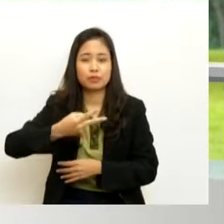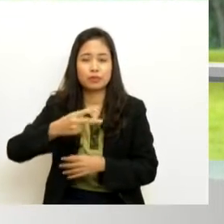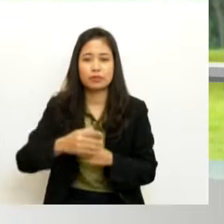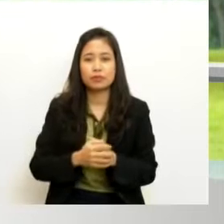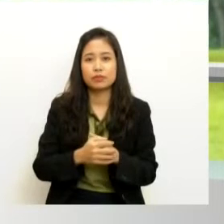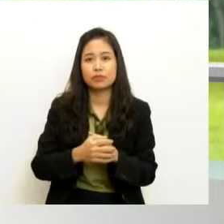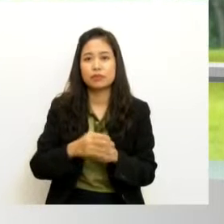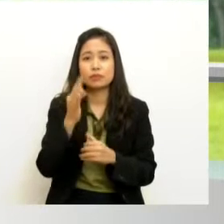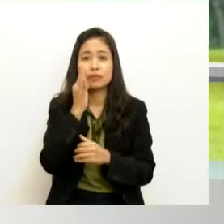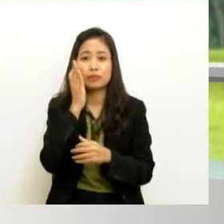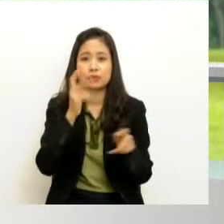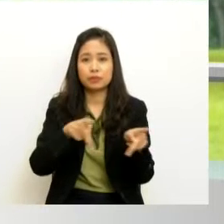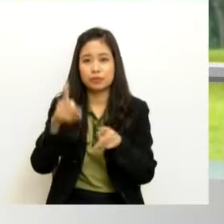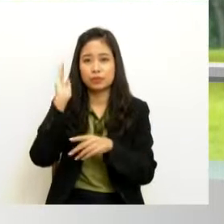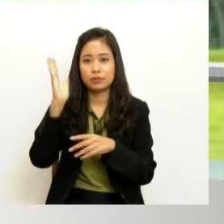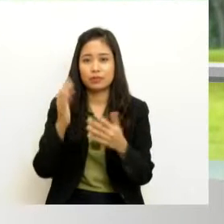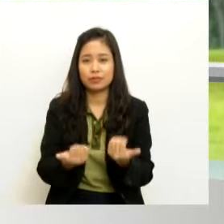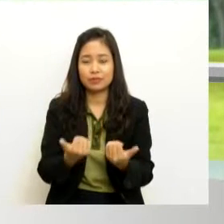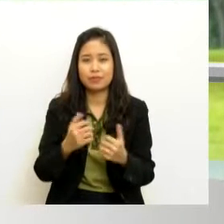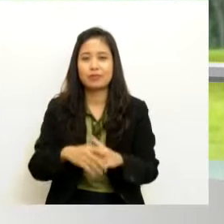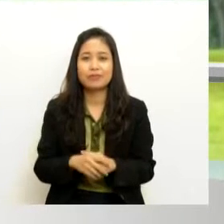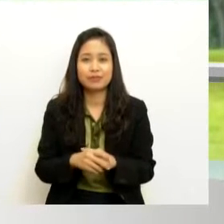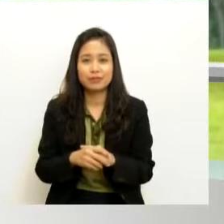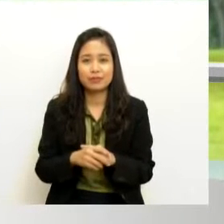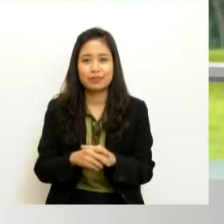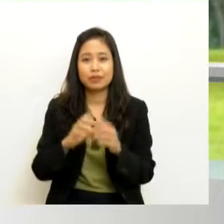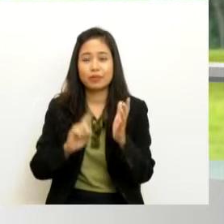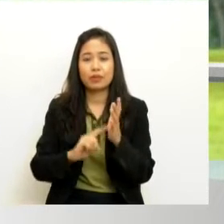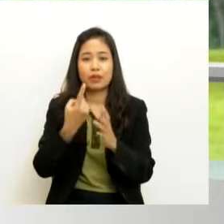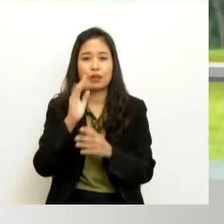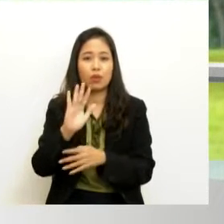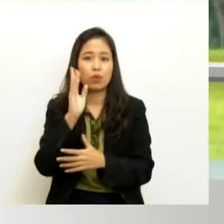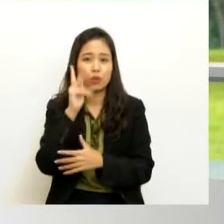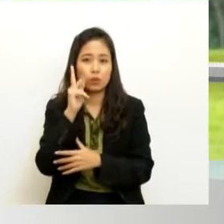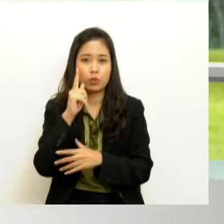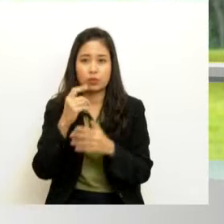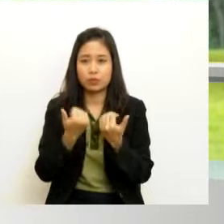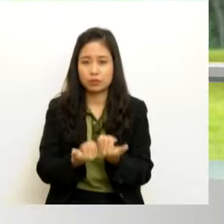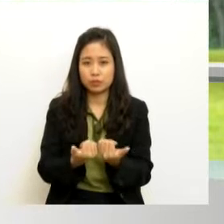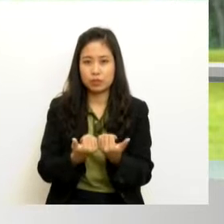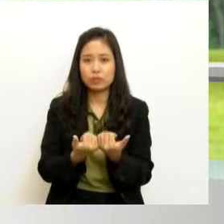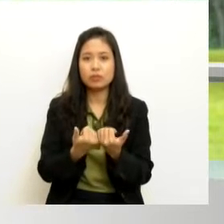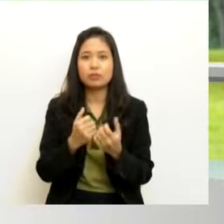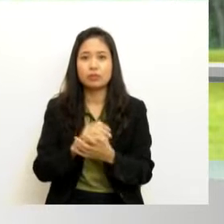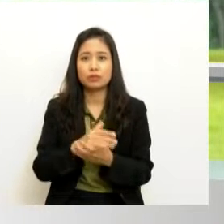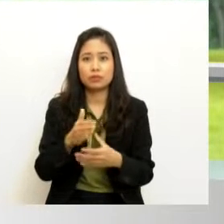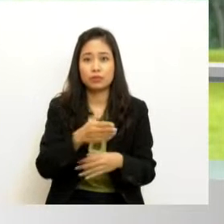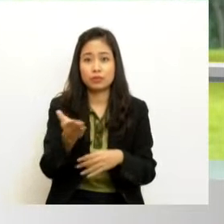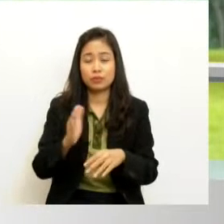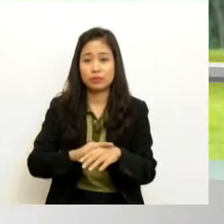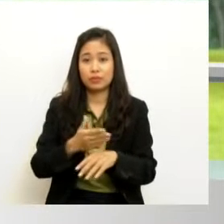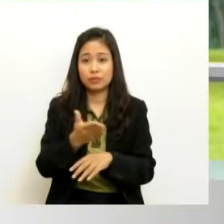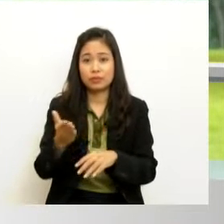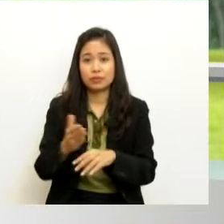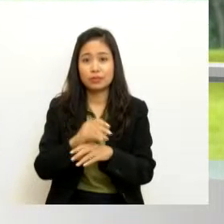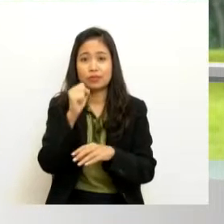ามือและดิฉันสุวิมลอินทร์ศรีพิธีกรในรายการนะคะในช่วงแรกของรายการพุธเช้าข่าวสปทของเราในวันนี้ขอเชิญชวนทุกท่าน